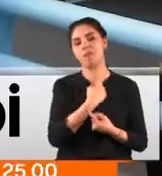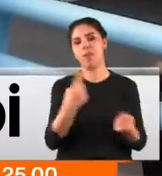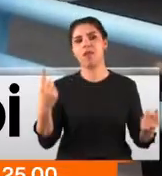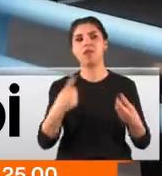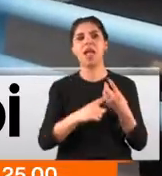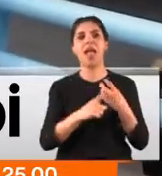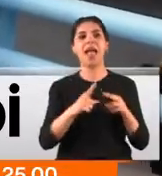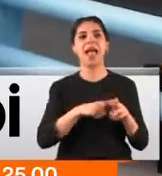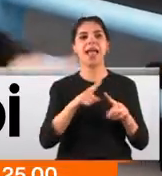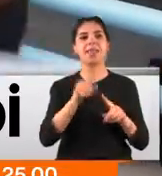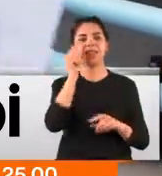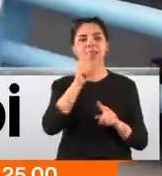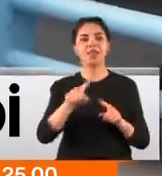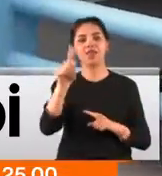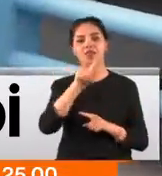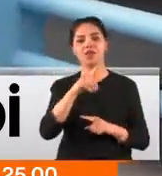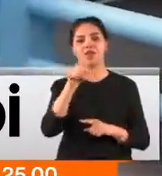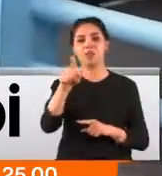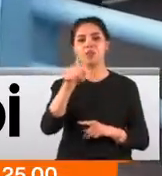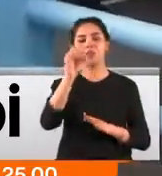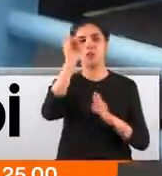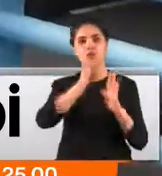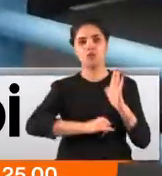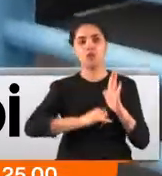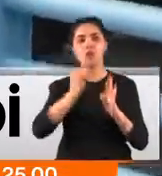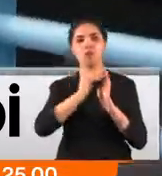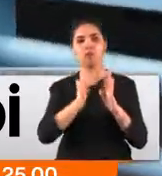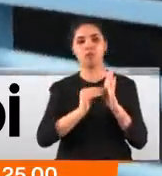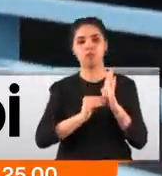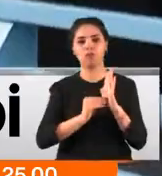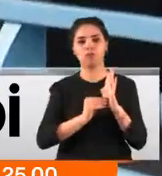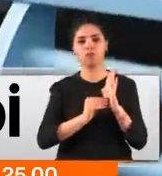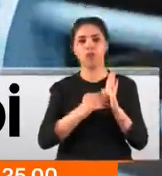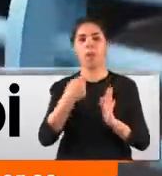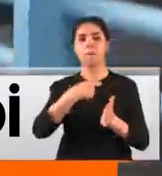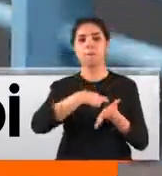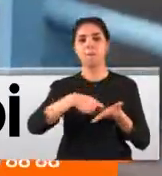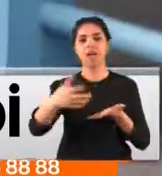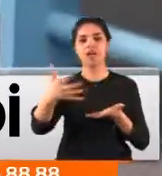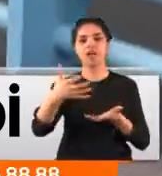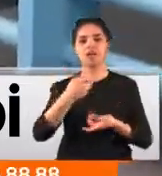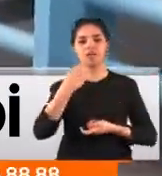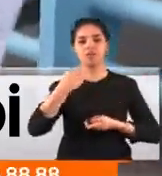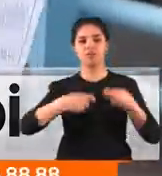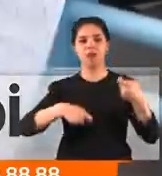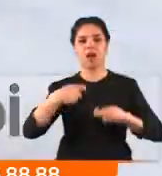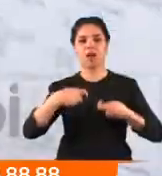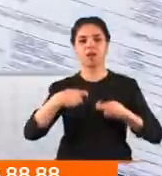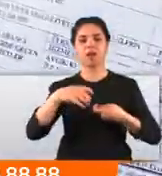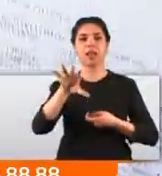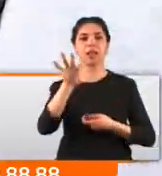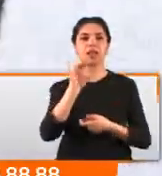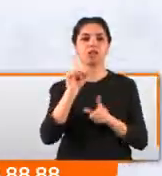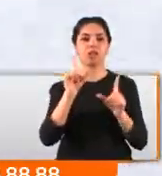EYT'liler emeklilik başvuruları sırasında gelir aylık talep belgesini doldururken bir de maaşlarını alacakları bankayı